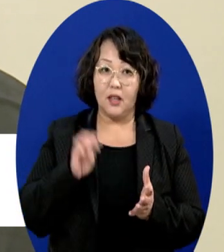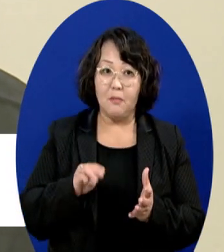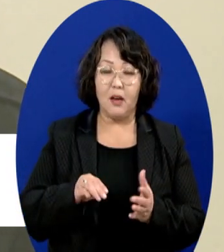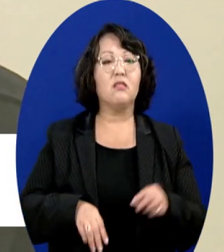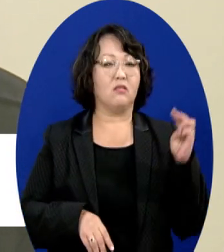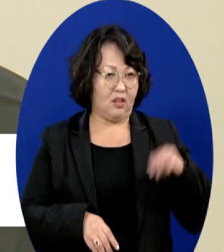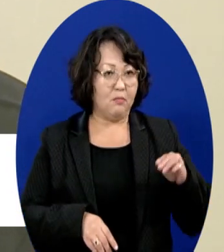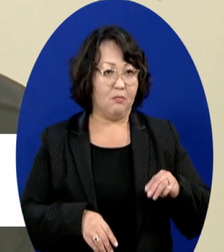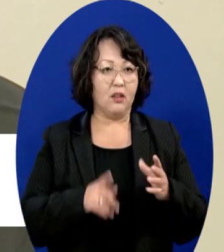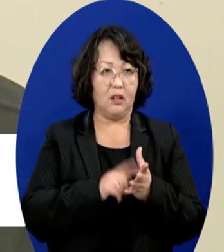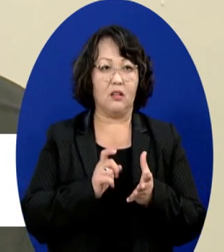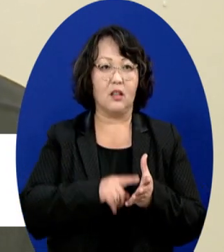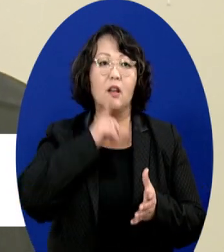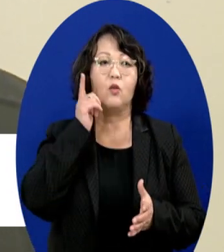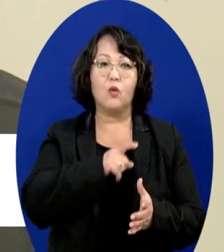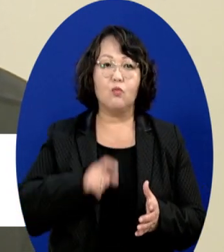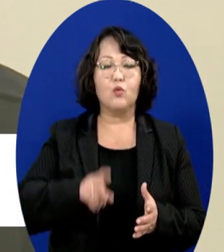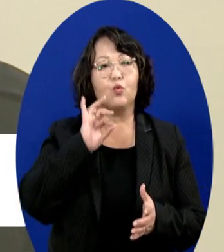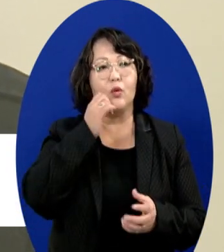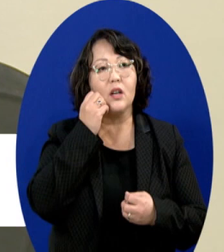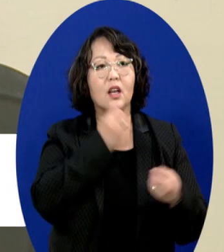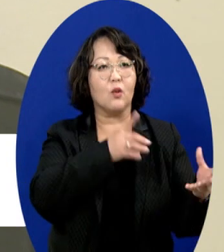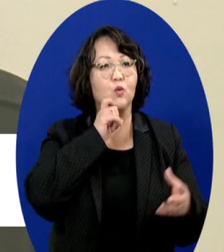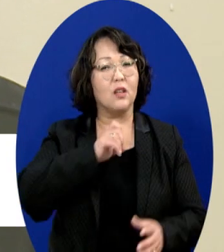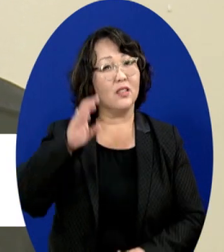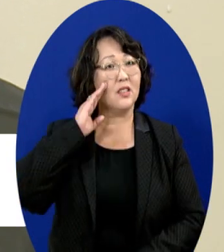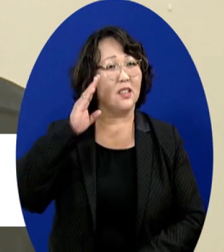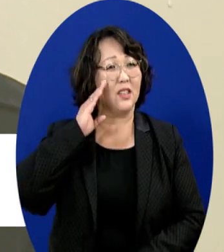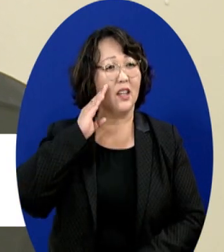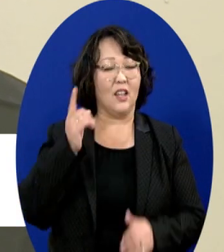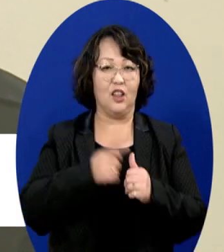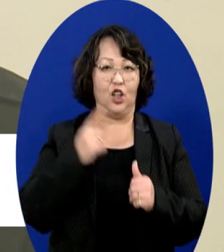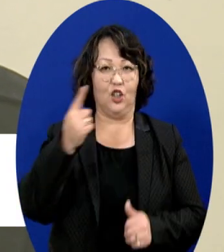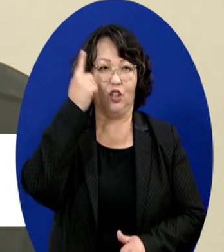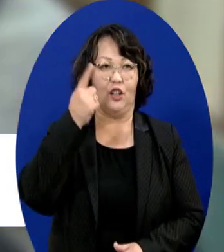хэрэгтэй. Залуучуудаа юу хэлмээр байна? Цэргийн алба нэр төртэй агараа.